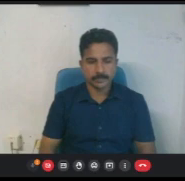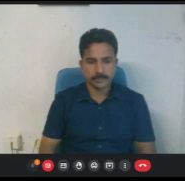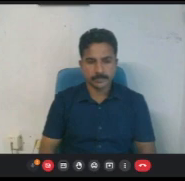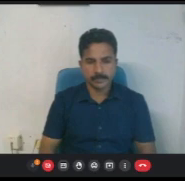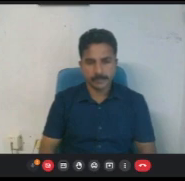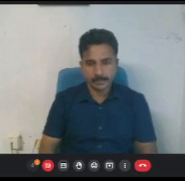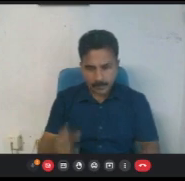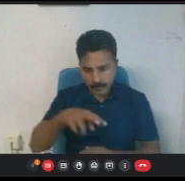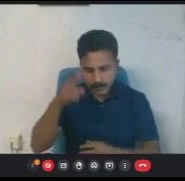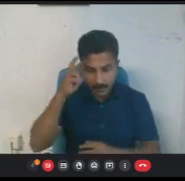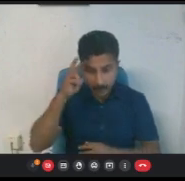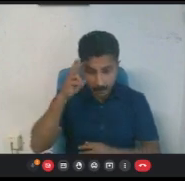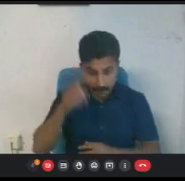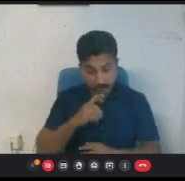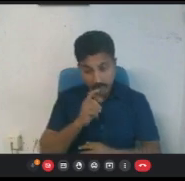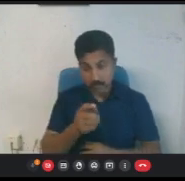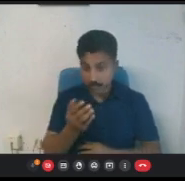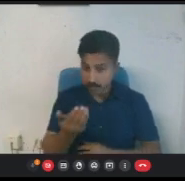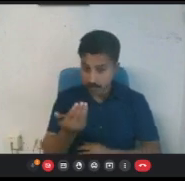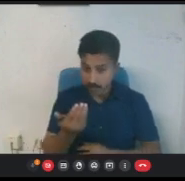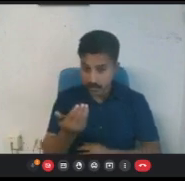കൂട്ടുകാർക്കെങ്കിലും എന്തെങ്കിലും ചോദ്യങ്ങൾ ഉണ്ടെങ്കിൽ ചോദിക്കാവുന്നതാണ്.